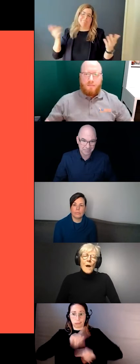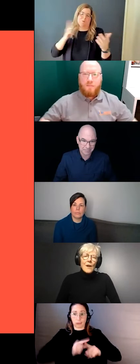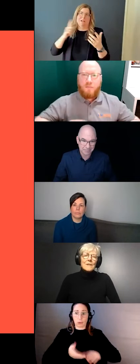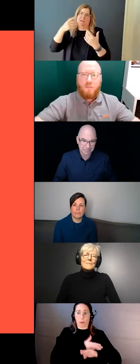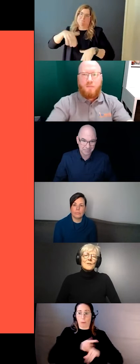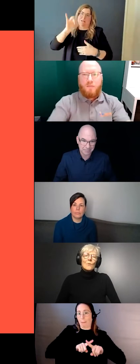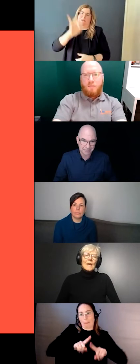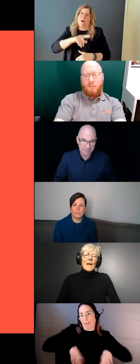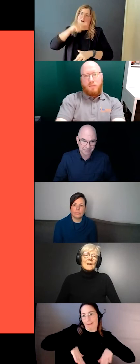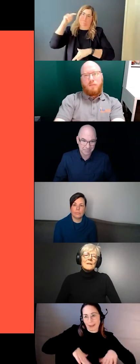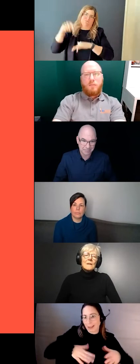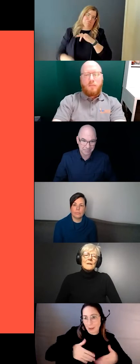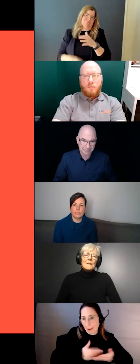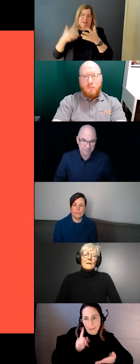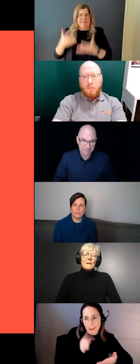pas? Encore une fois,